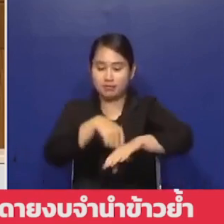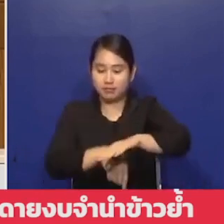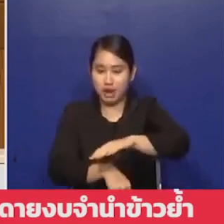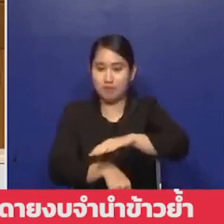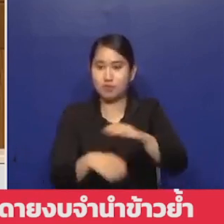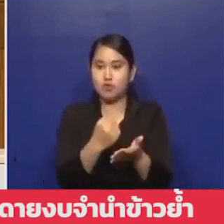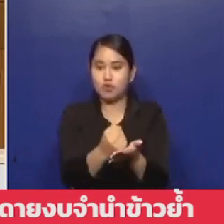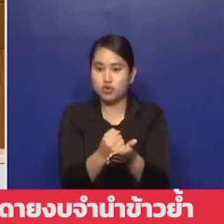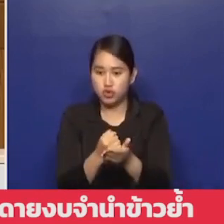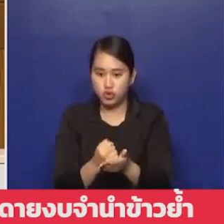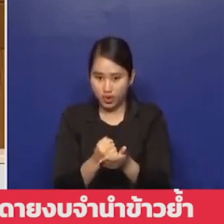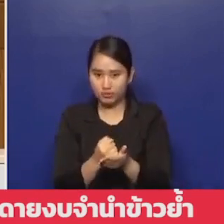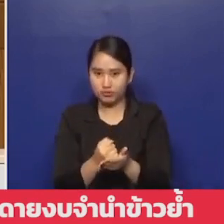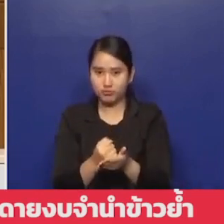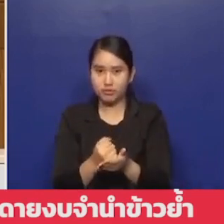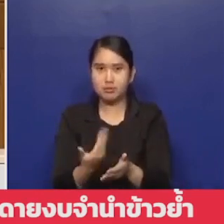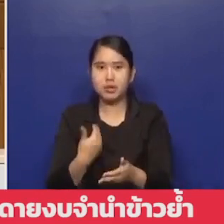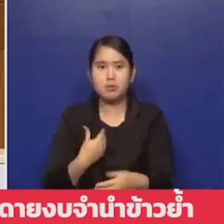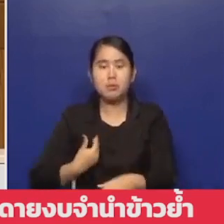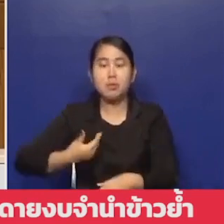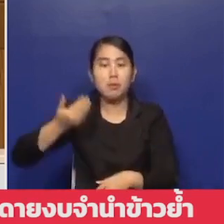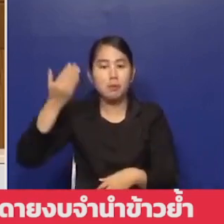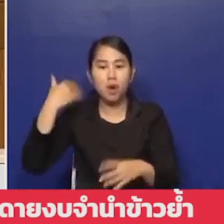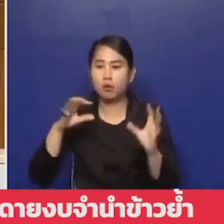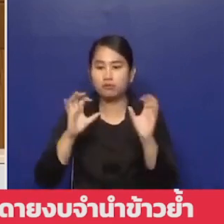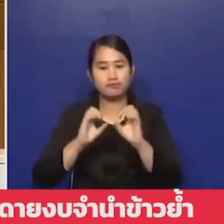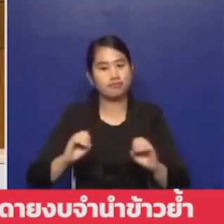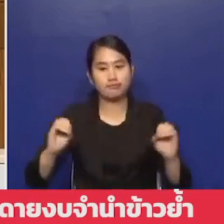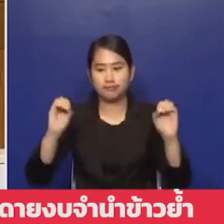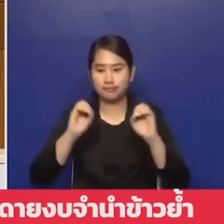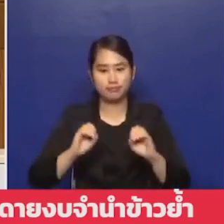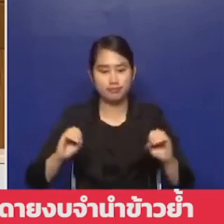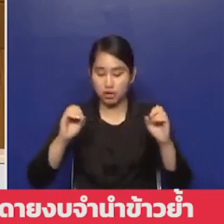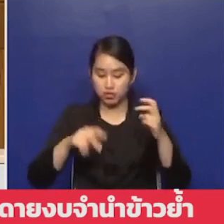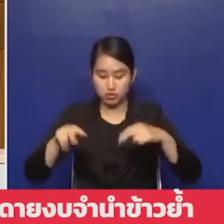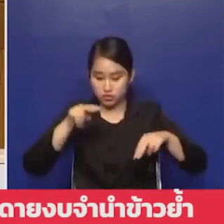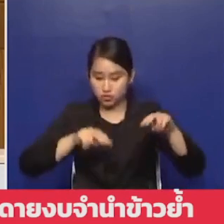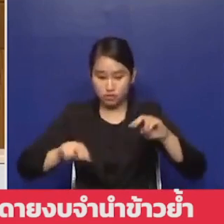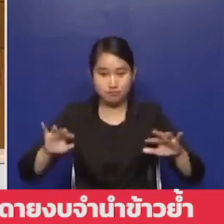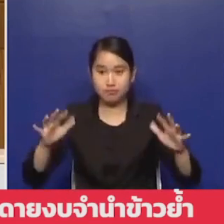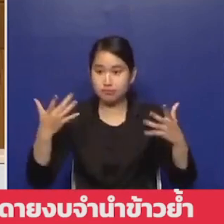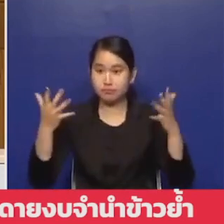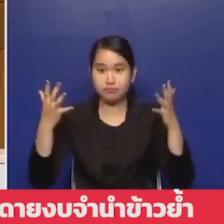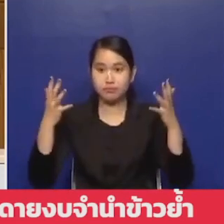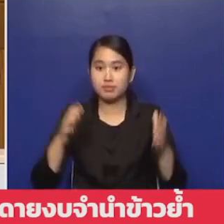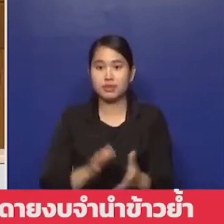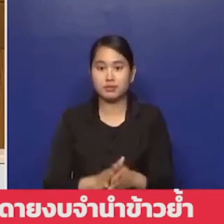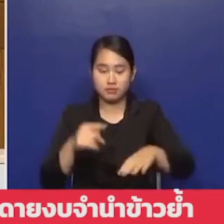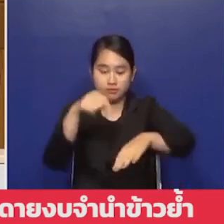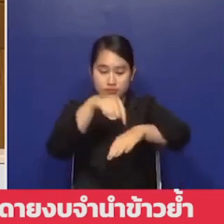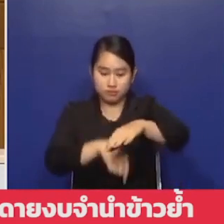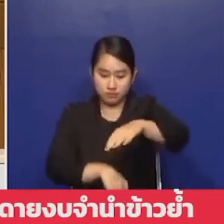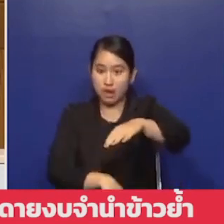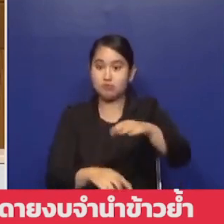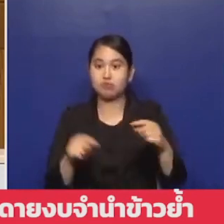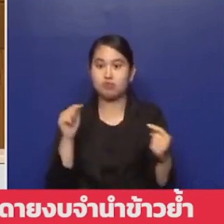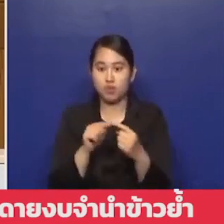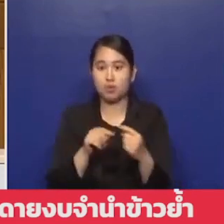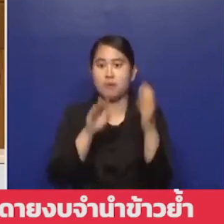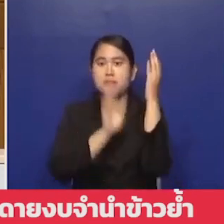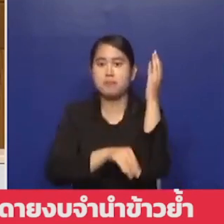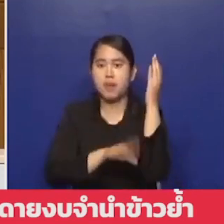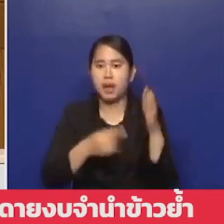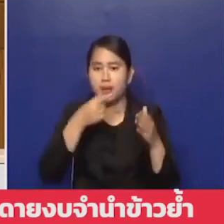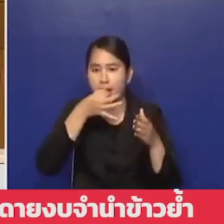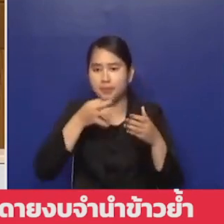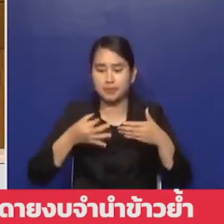าณส่วนโครงการมาตรา33เรารักกันถ้ามีเงินอีกก็จะทยอยเอาเงินมาให้ประชาชนอีกจะได้ไม่ต้องไปบังคับธนาค